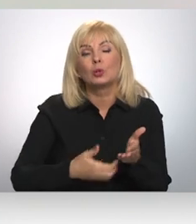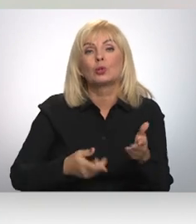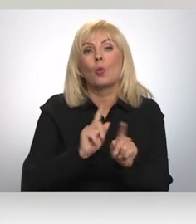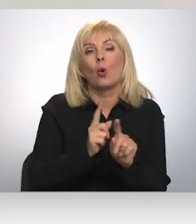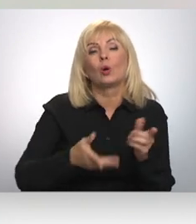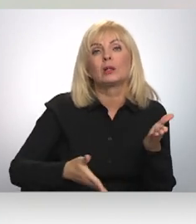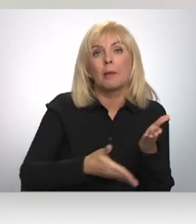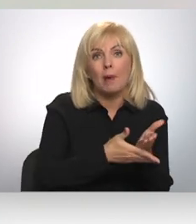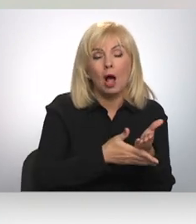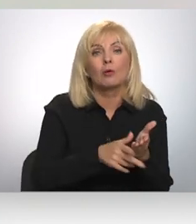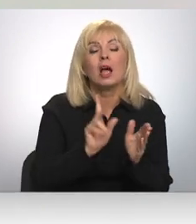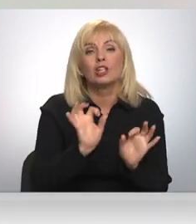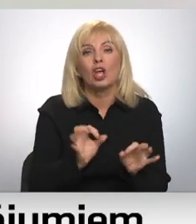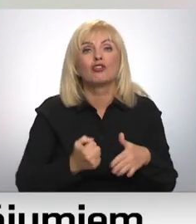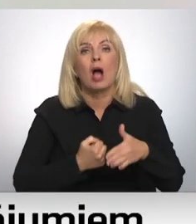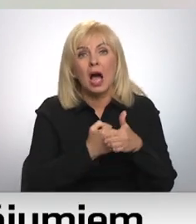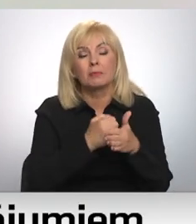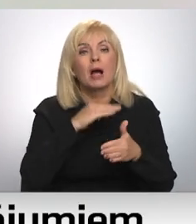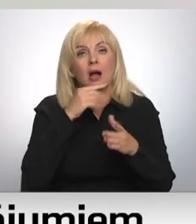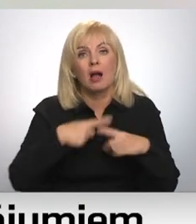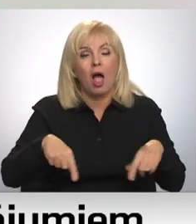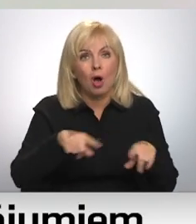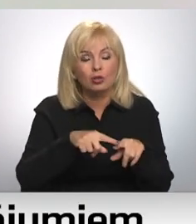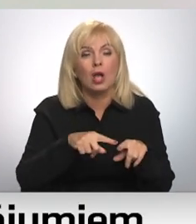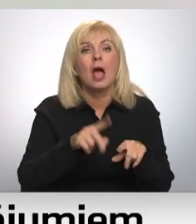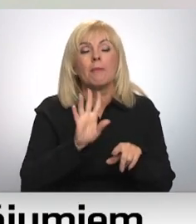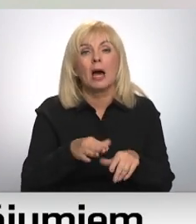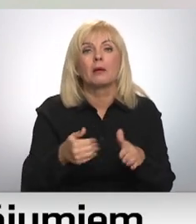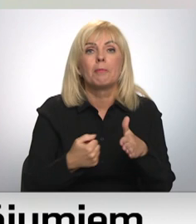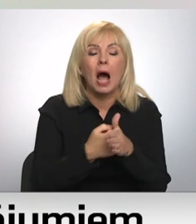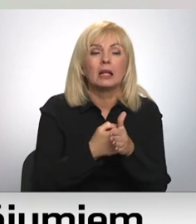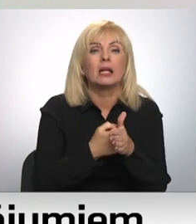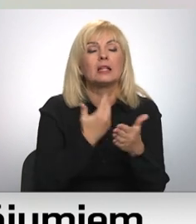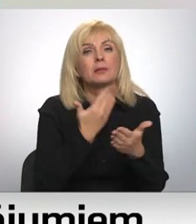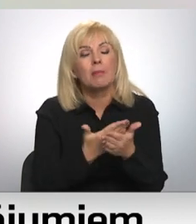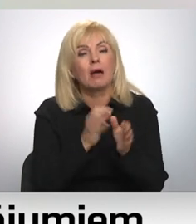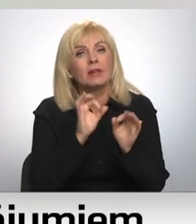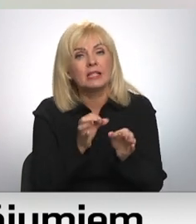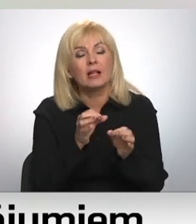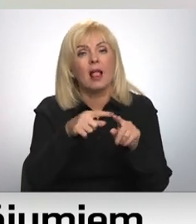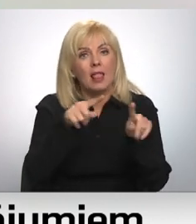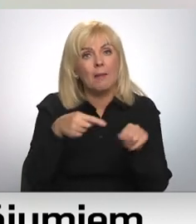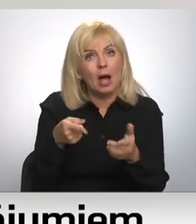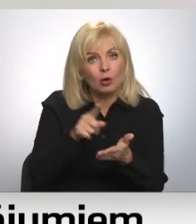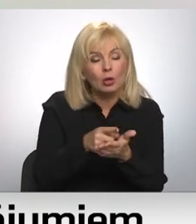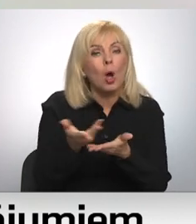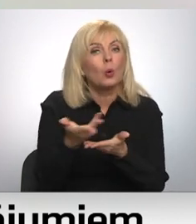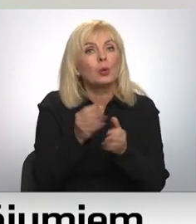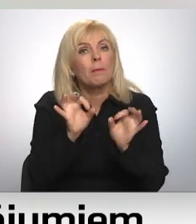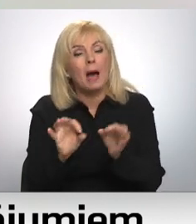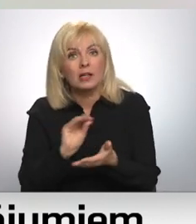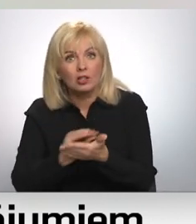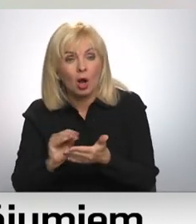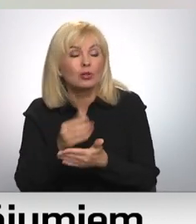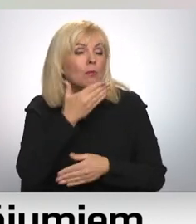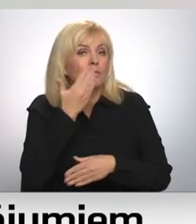vienkārši klasē atbalsta šos bērnus, kas palīdz atšķirt īsto labs pusi, palīdz parādīt, kurā līnijā jārakst. Tāpat mums nav